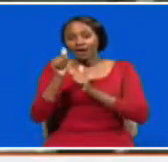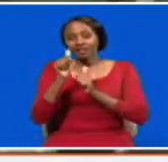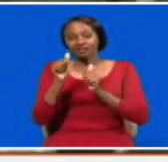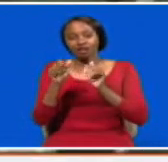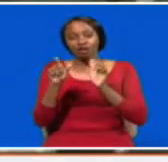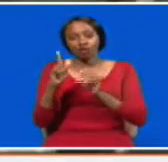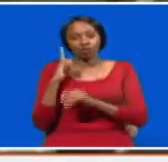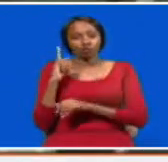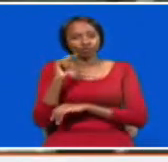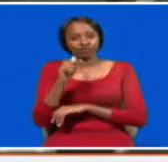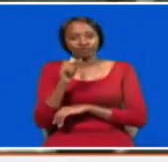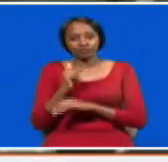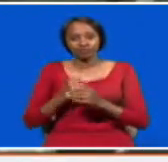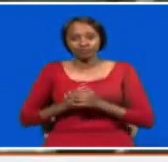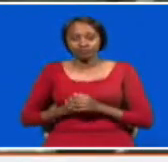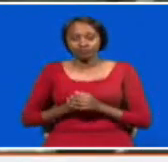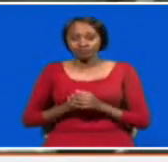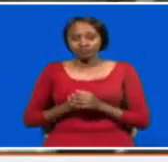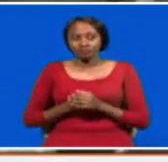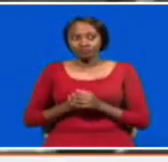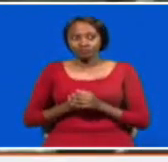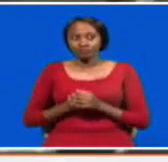The bill will be